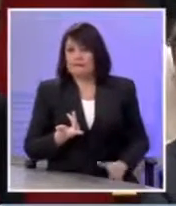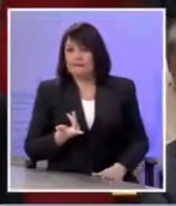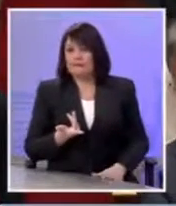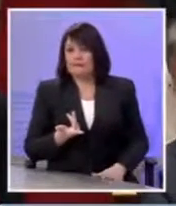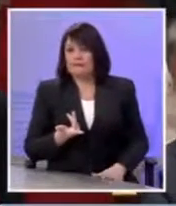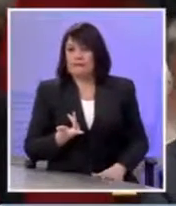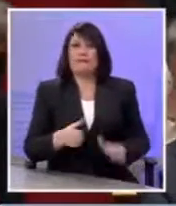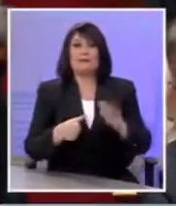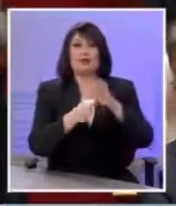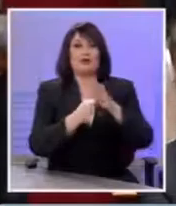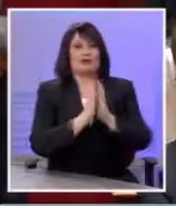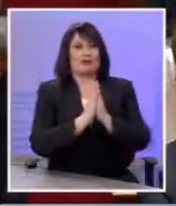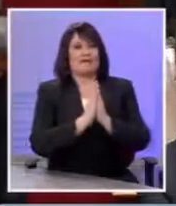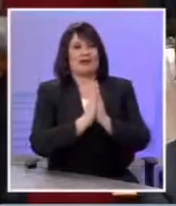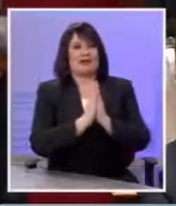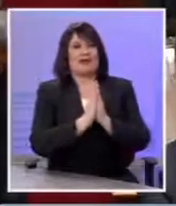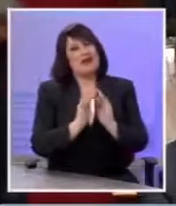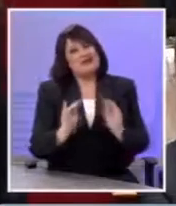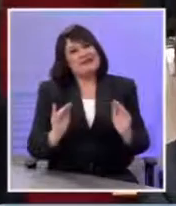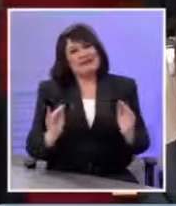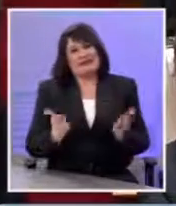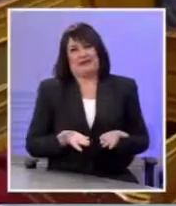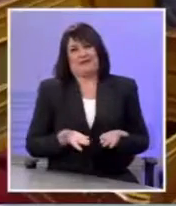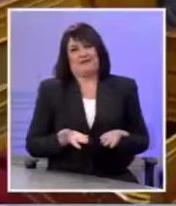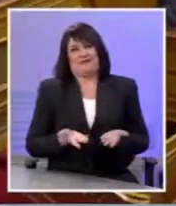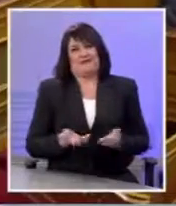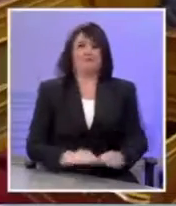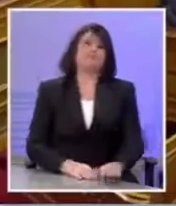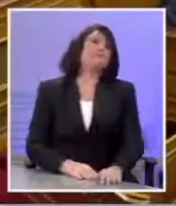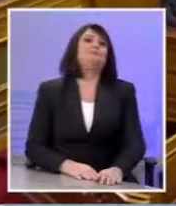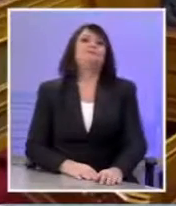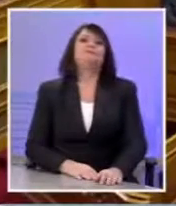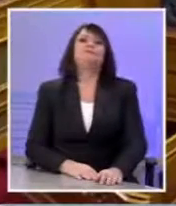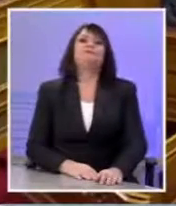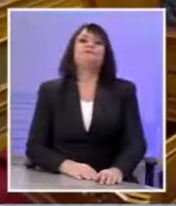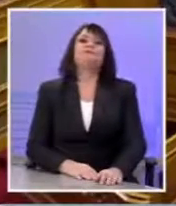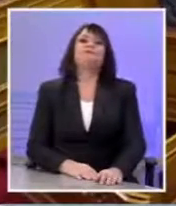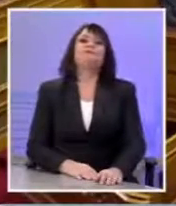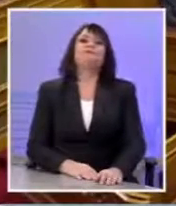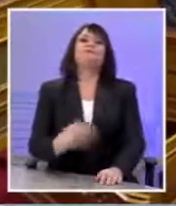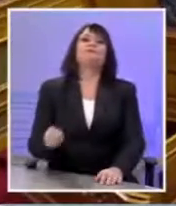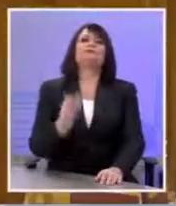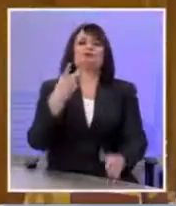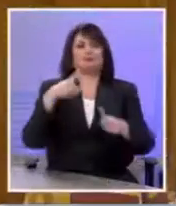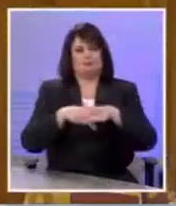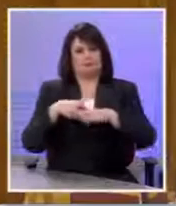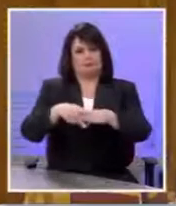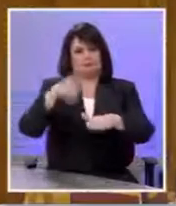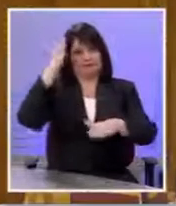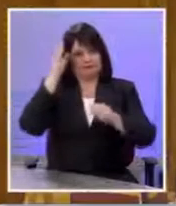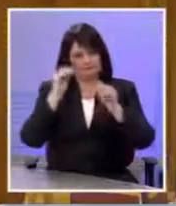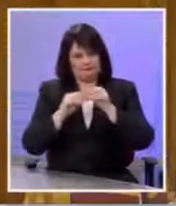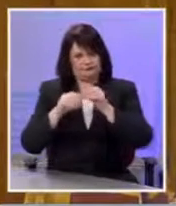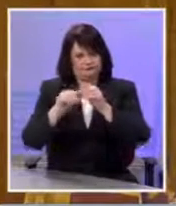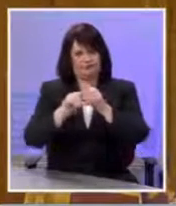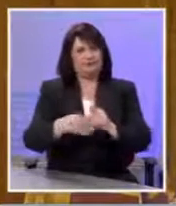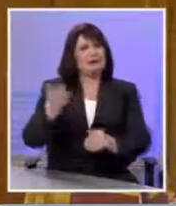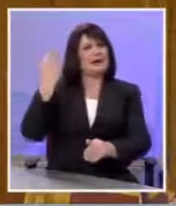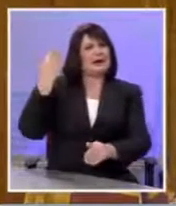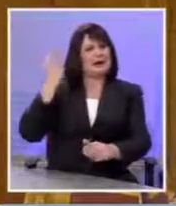Παρακαλώ πολύ, κάντε λίγο ησυχία. Η νέα ανακεφαλαιοποίηση δεν αποτελεί συνέχεια του